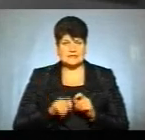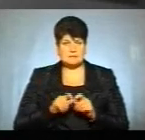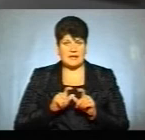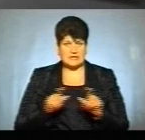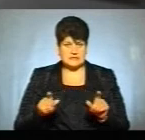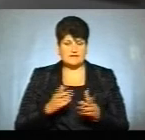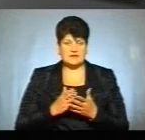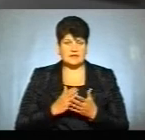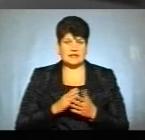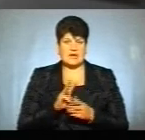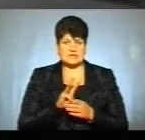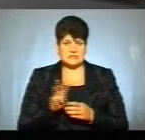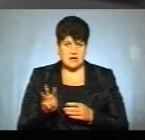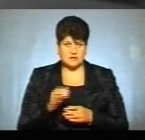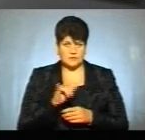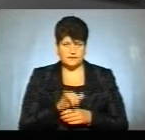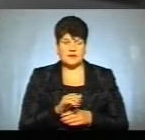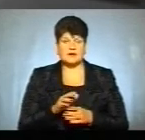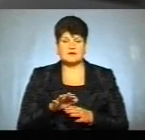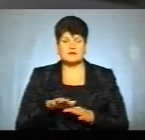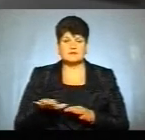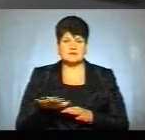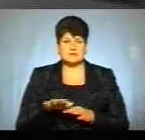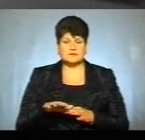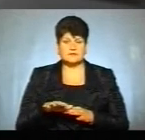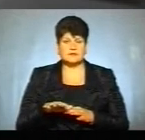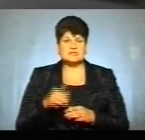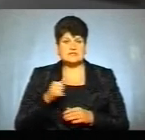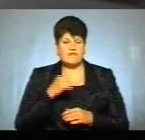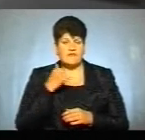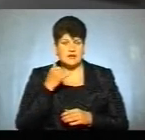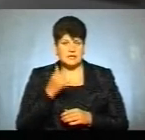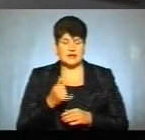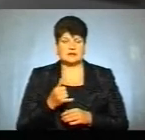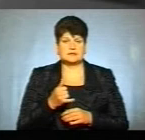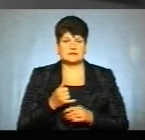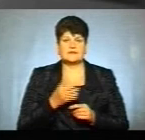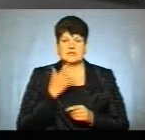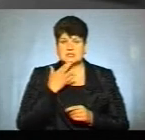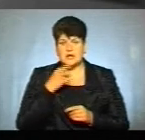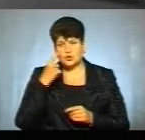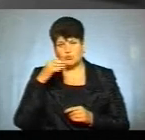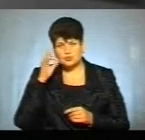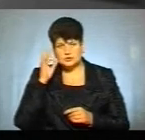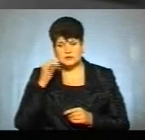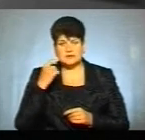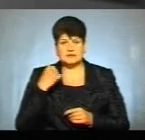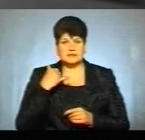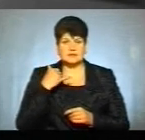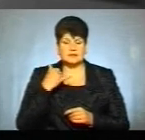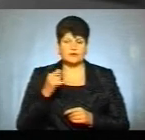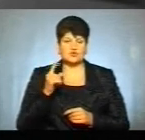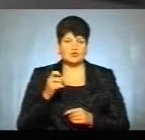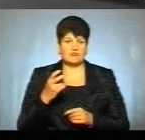Він є на нашому сайті, він є в засобах масової інформації. Звертатися в Національну поліцію на телефон 102.